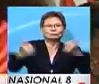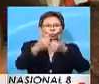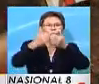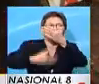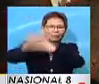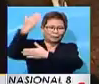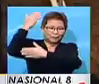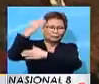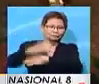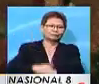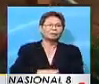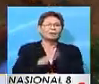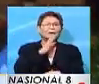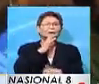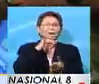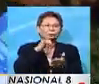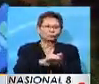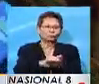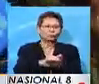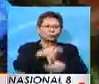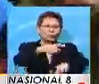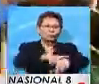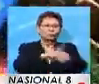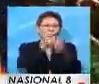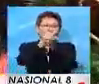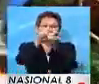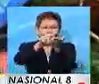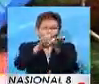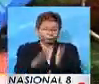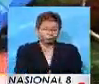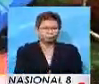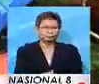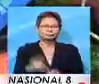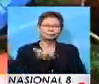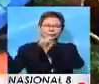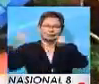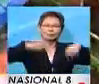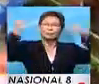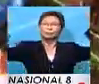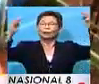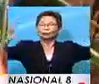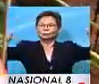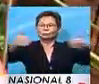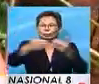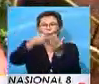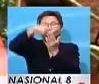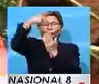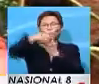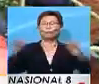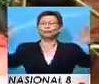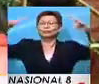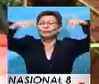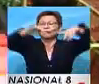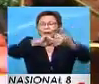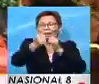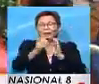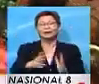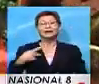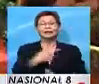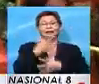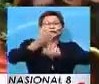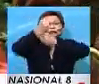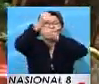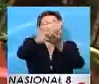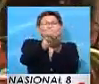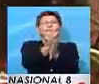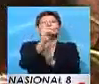lepas Beliau berkata demikian ketika ditemui media selepas hadir pada Majlis penutup program perhimpunan atlet kita juara fasa